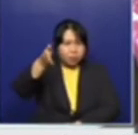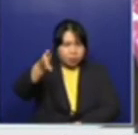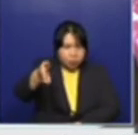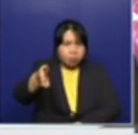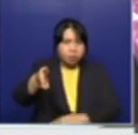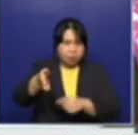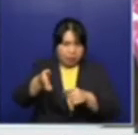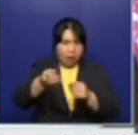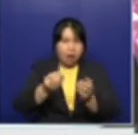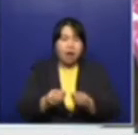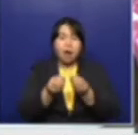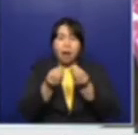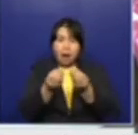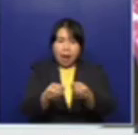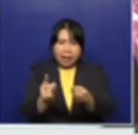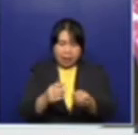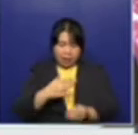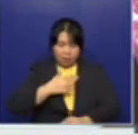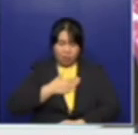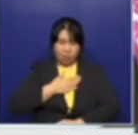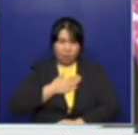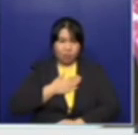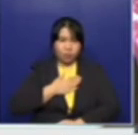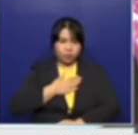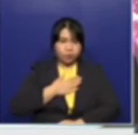มีอนาคตแม้แต่พวกเราเอง